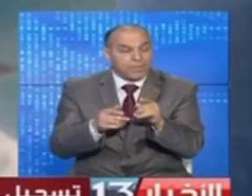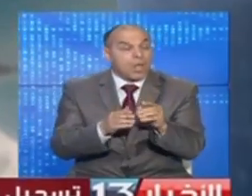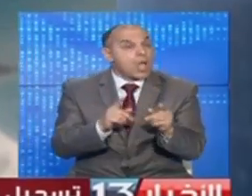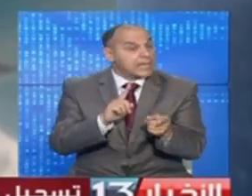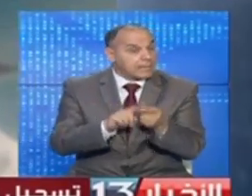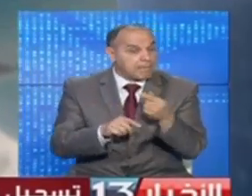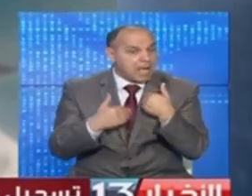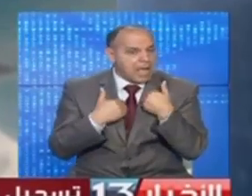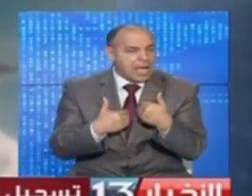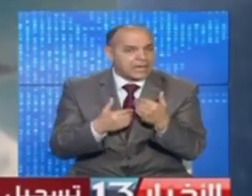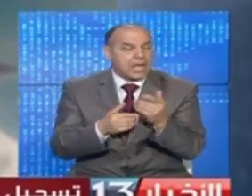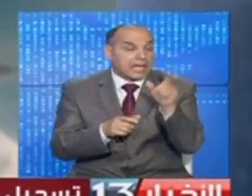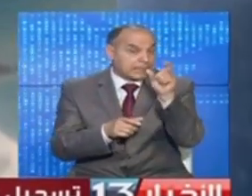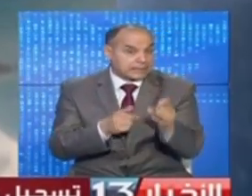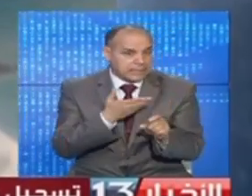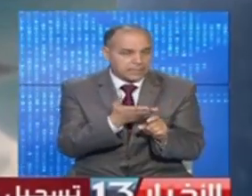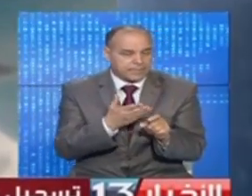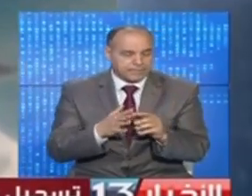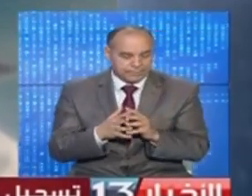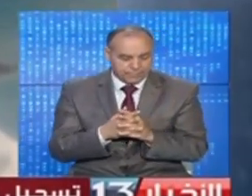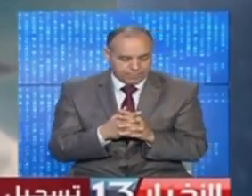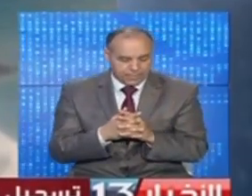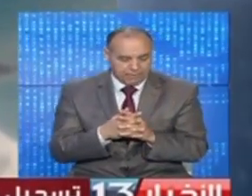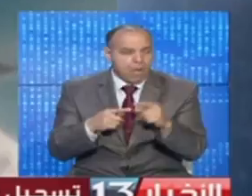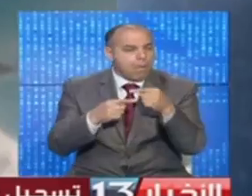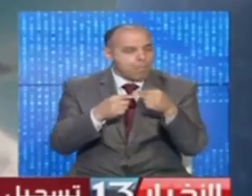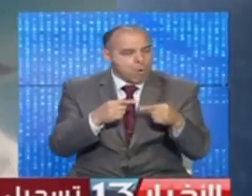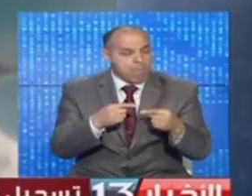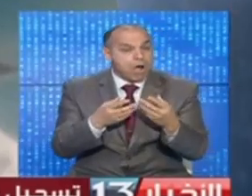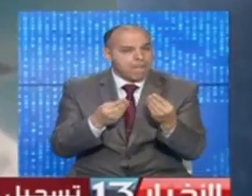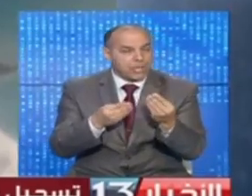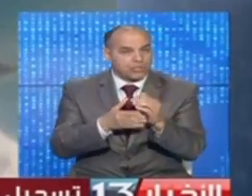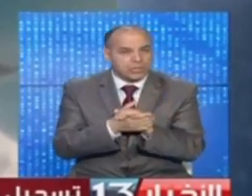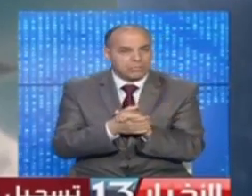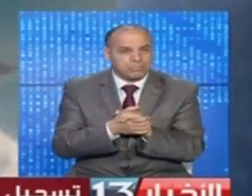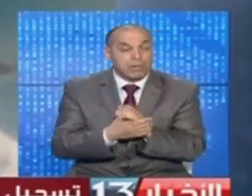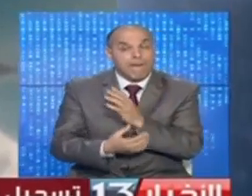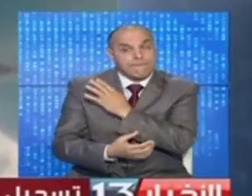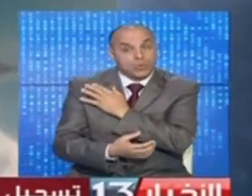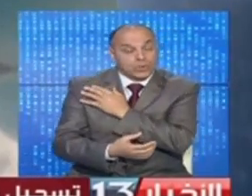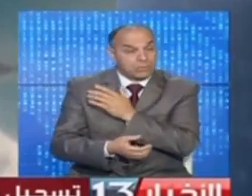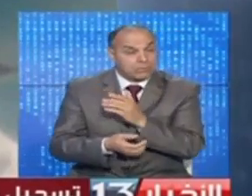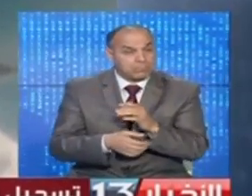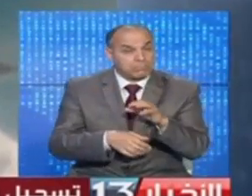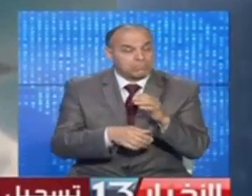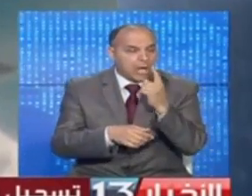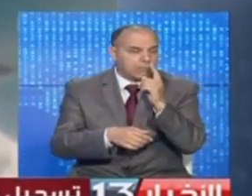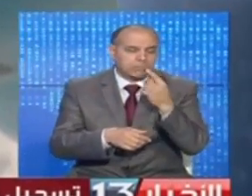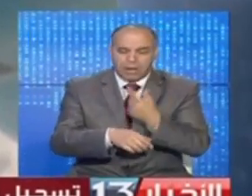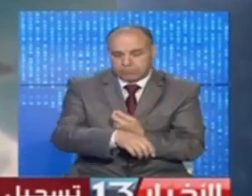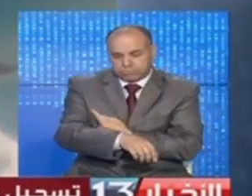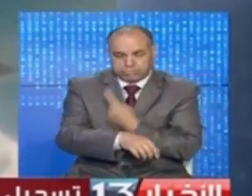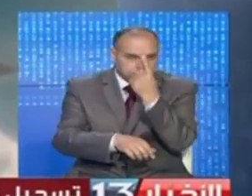فهمنا من عند الجانب الايطالي اللي هم في نقص كبير للكوادر هذوما نتاع التخدير